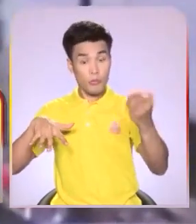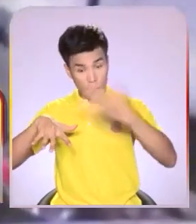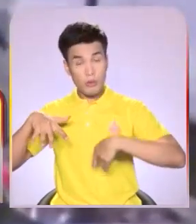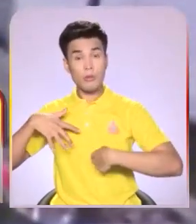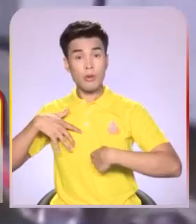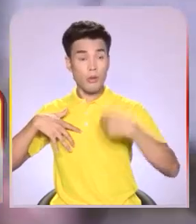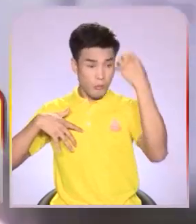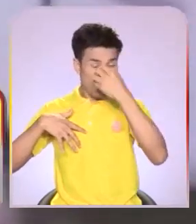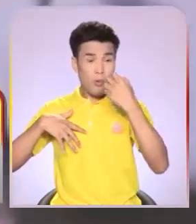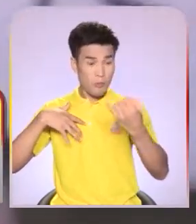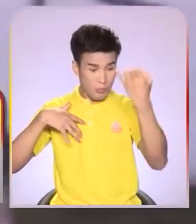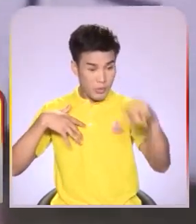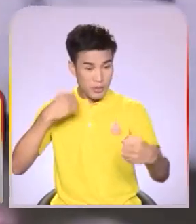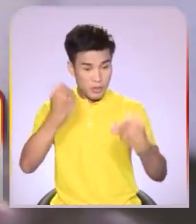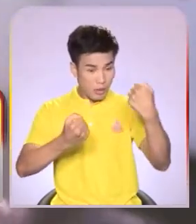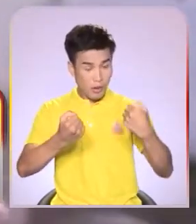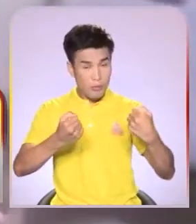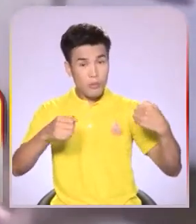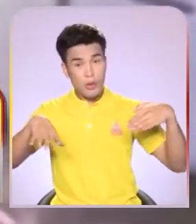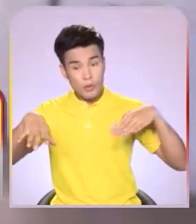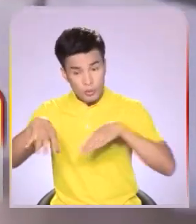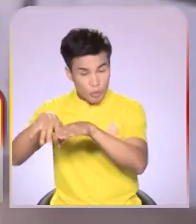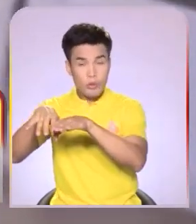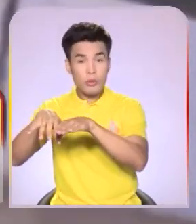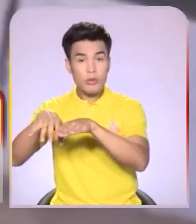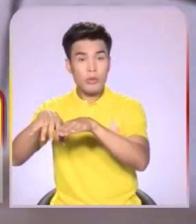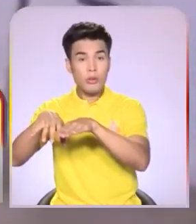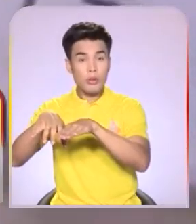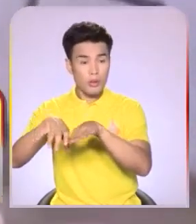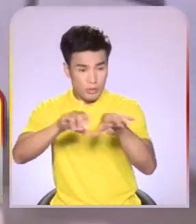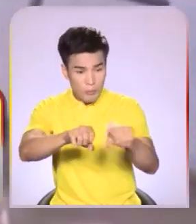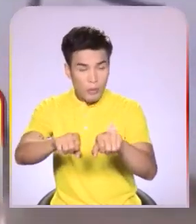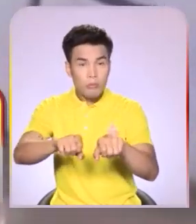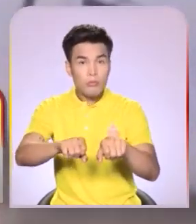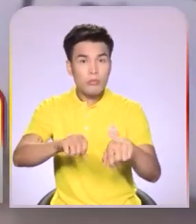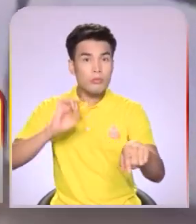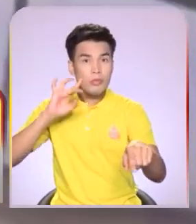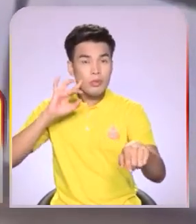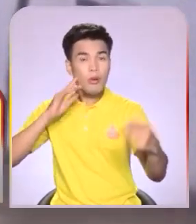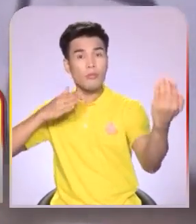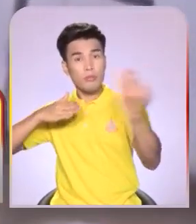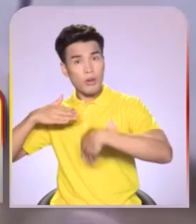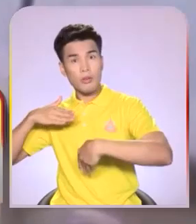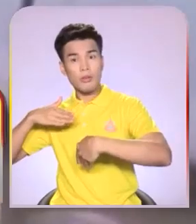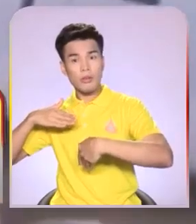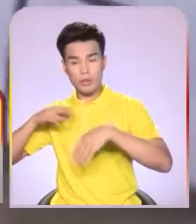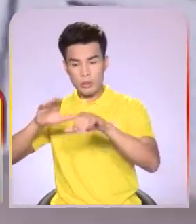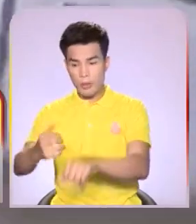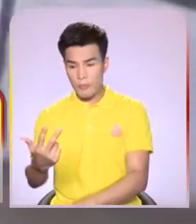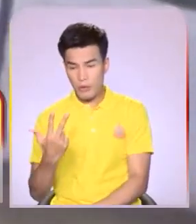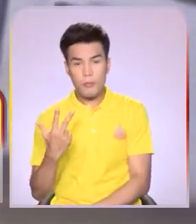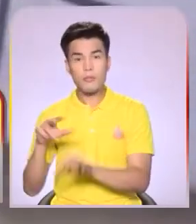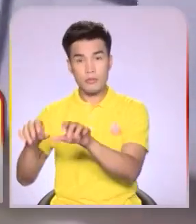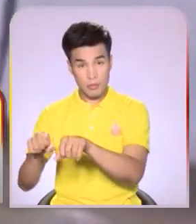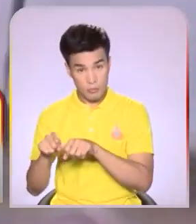เมาแล้วขับมาชนข้าวของเสียหายไม่ยอมซะดีๆด้วยนะไม่ยอมนะทางด้านคดีค่ะพันบทเอก